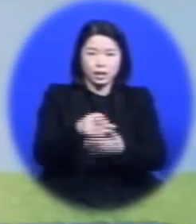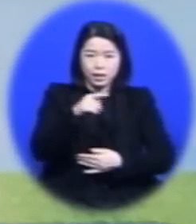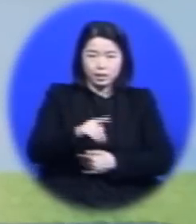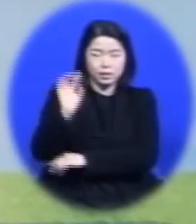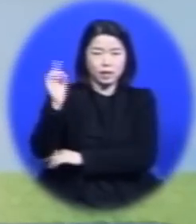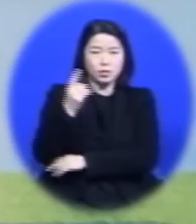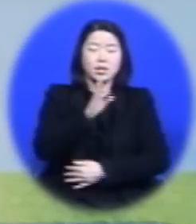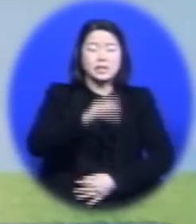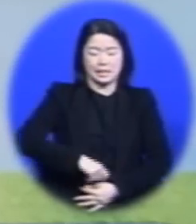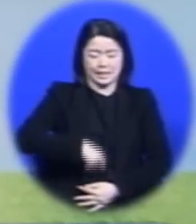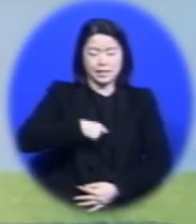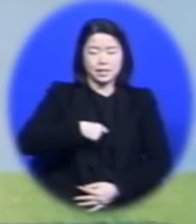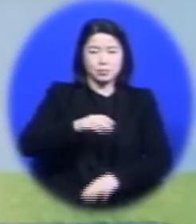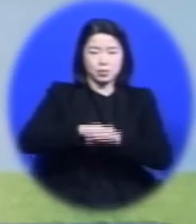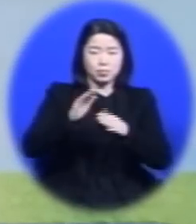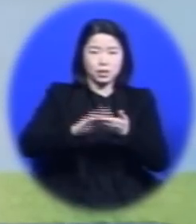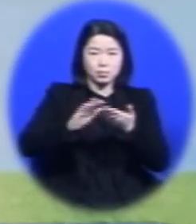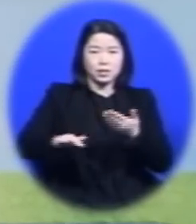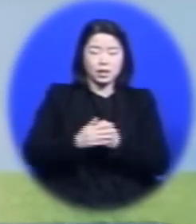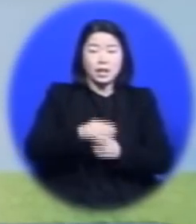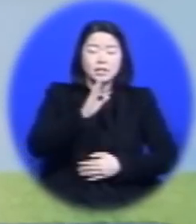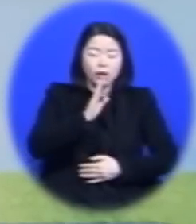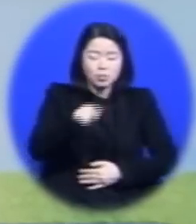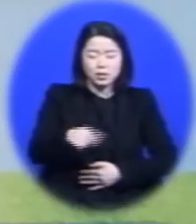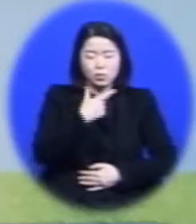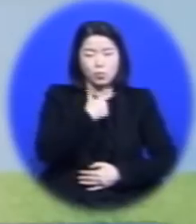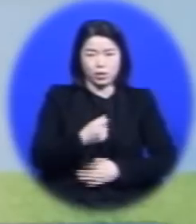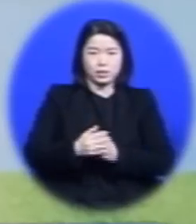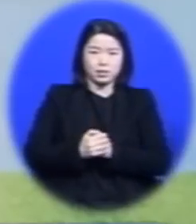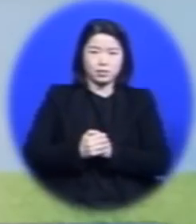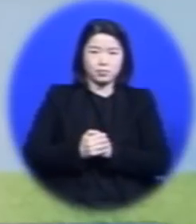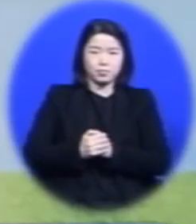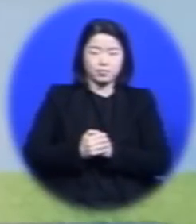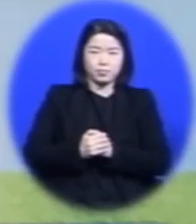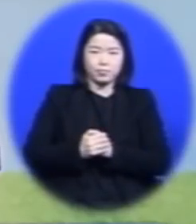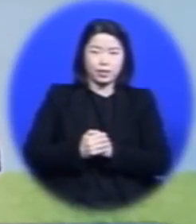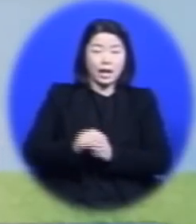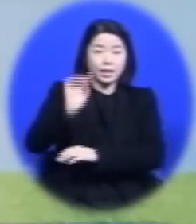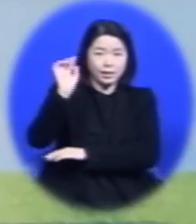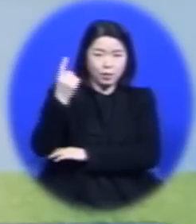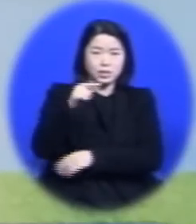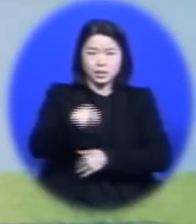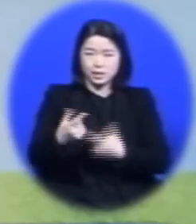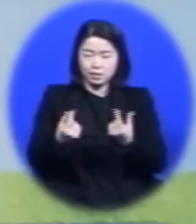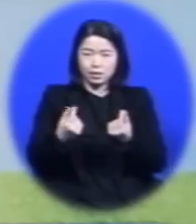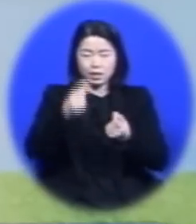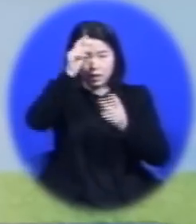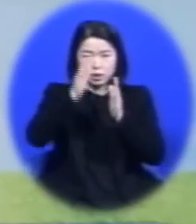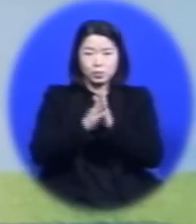다윗의 진심이었어요 정말 그걸 원했어요 다윗이 이렇게 기도를